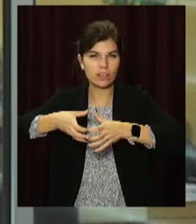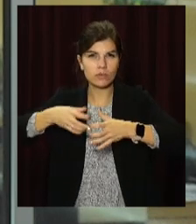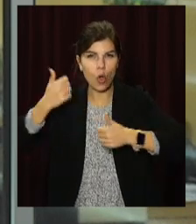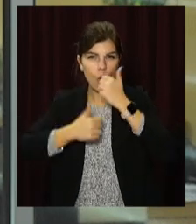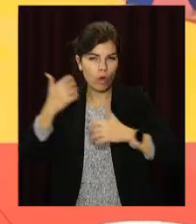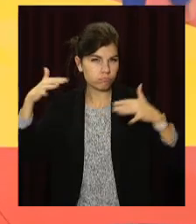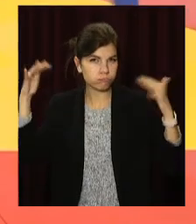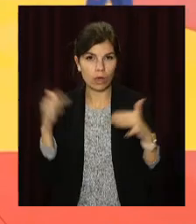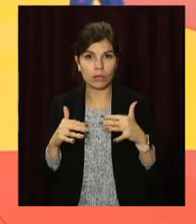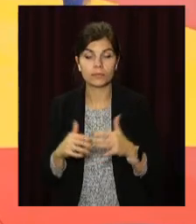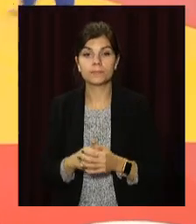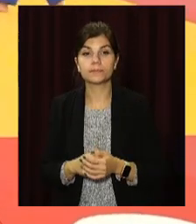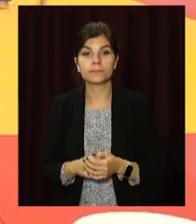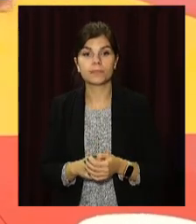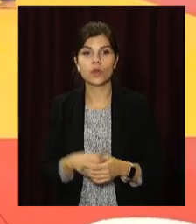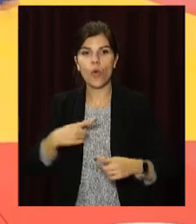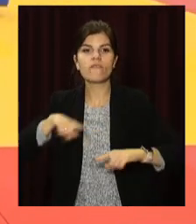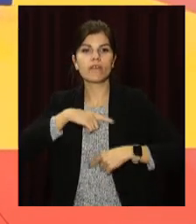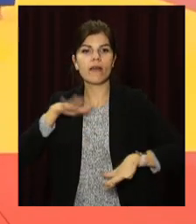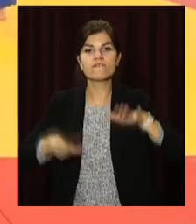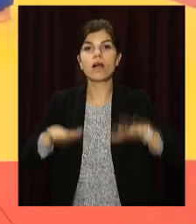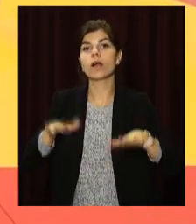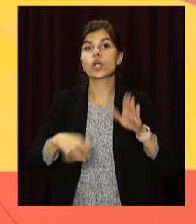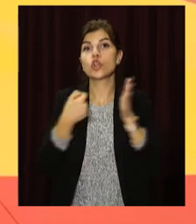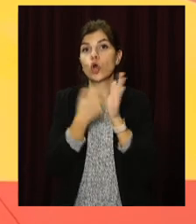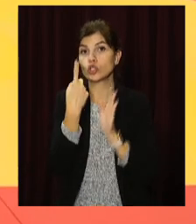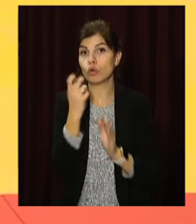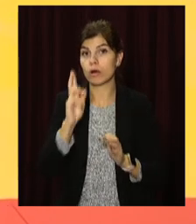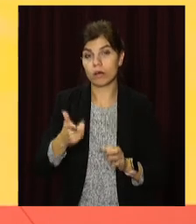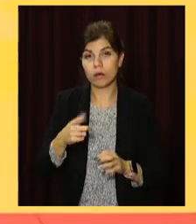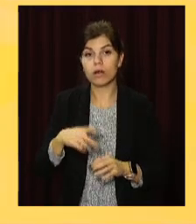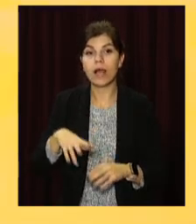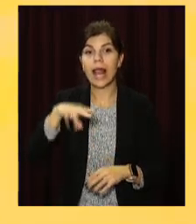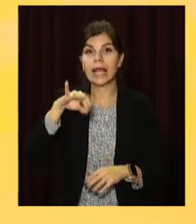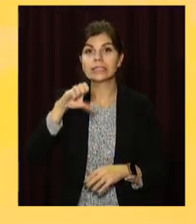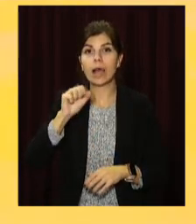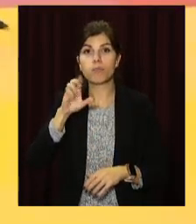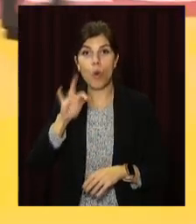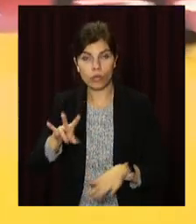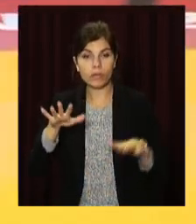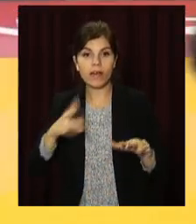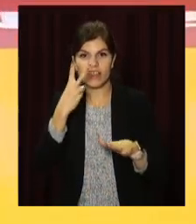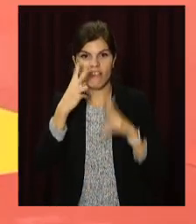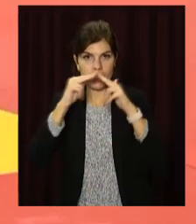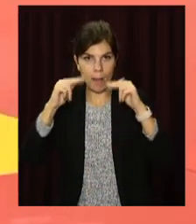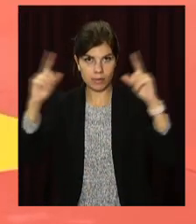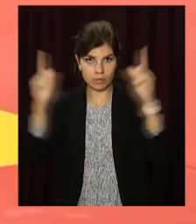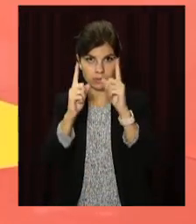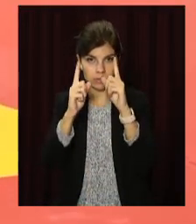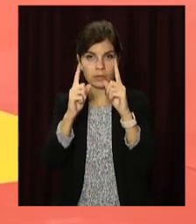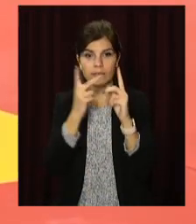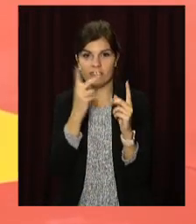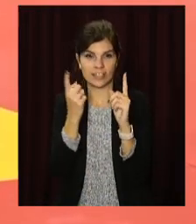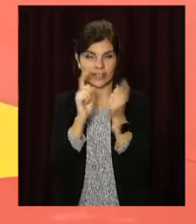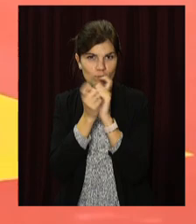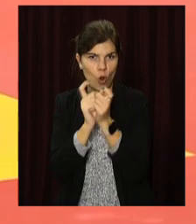сюжеті. У фіналі вагової категорії до 100 кілограмів у Лісабоні зійшлися два дніпрянина – В'ячеслав